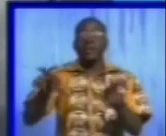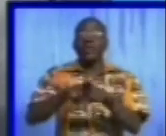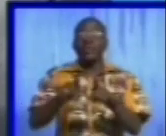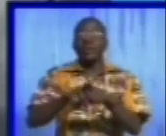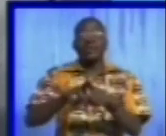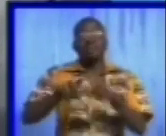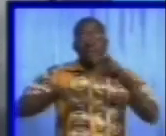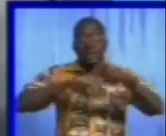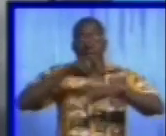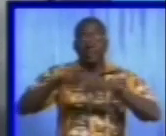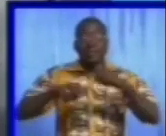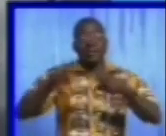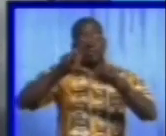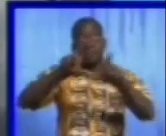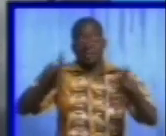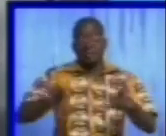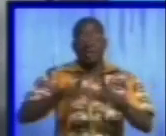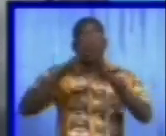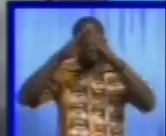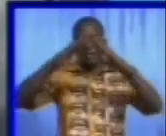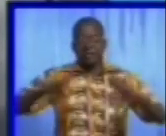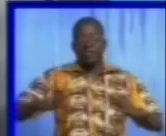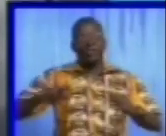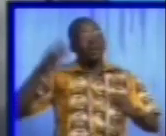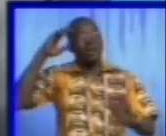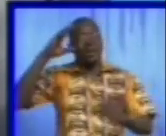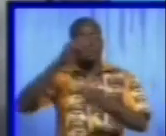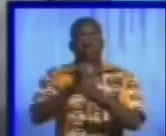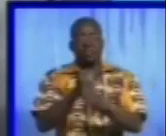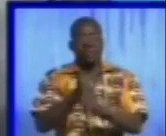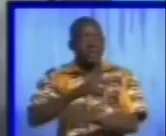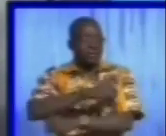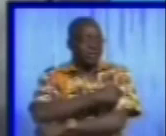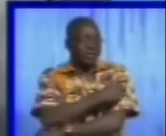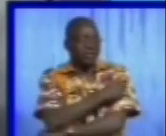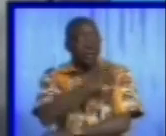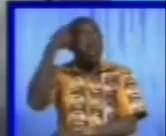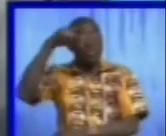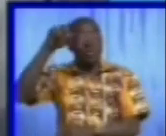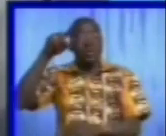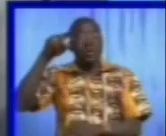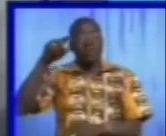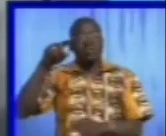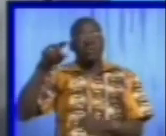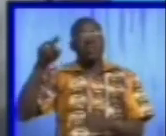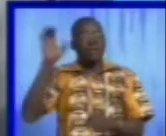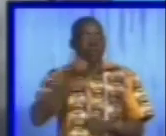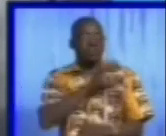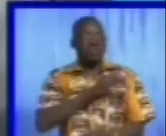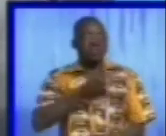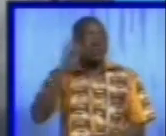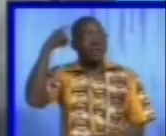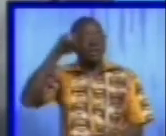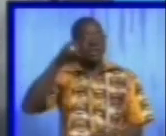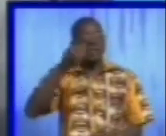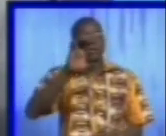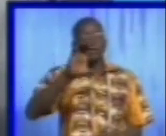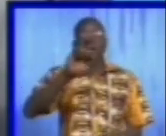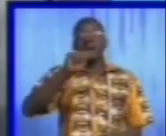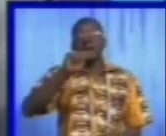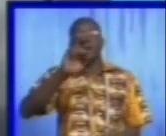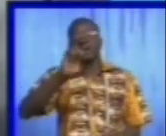examens de laboratoire et en des dépistages précoces, notamment de cancer chez les